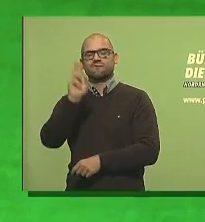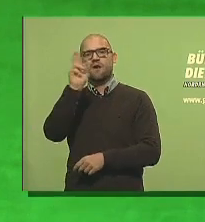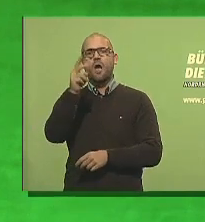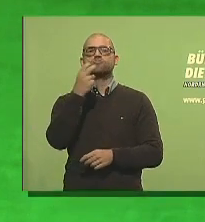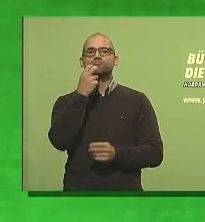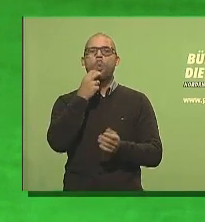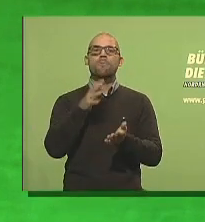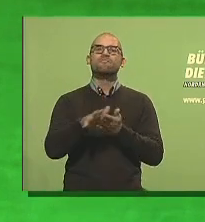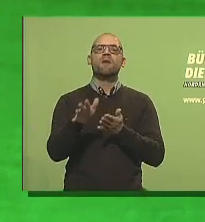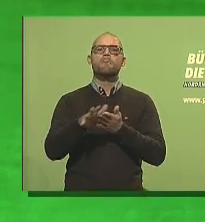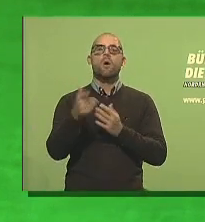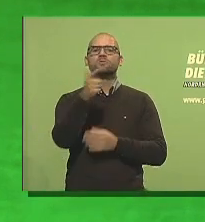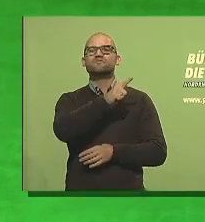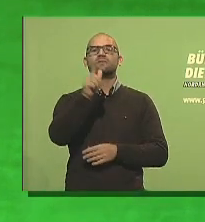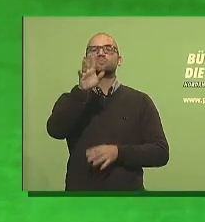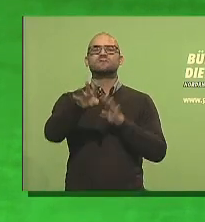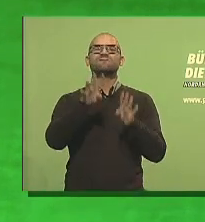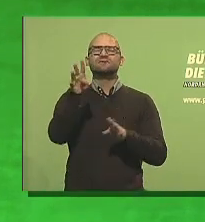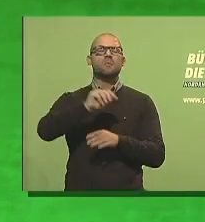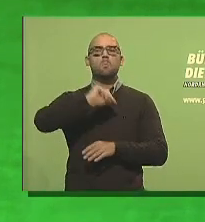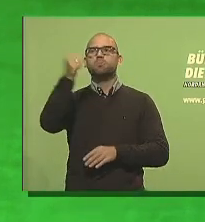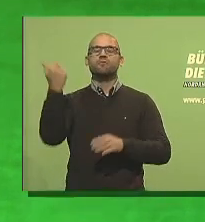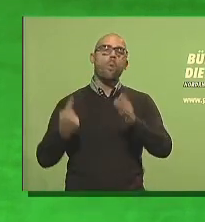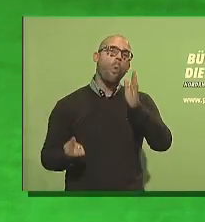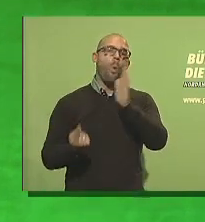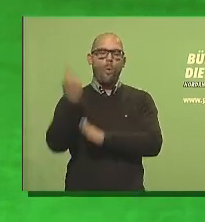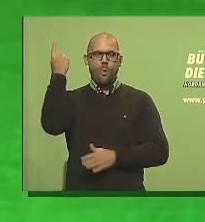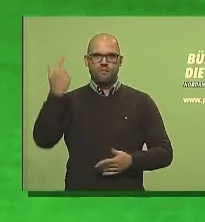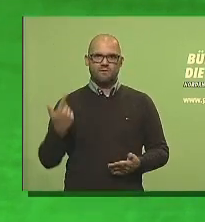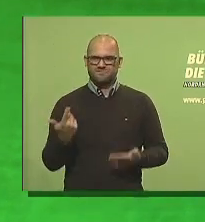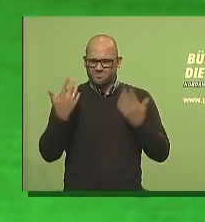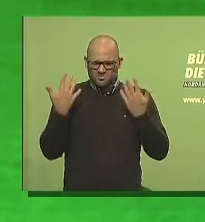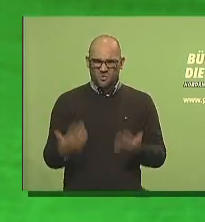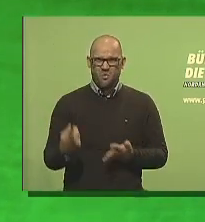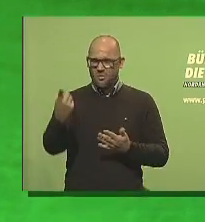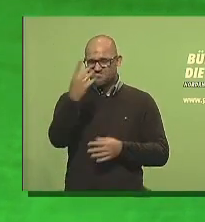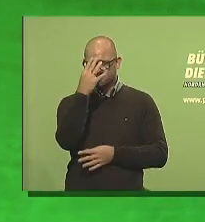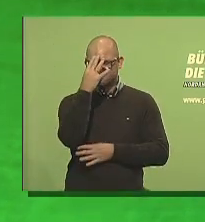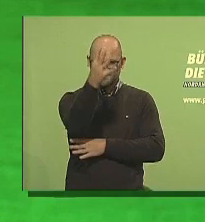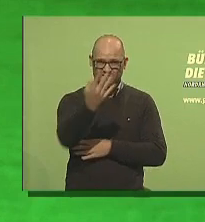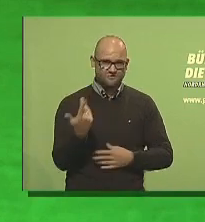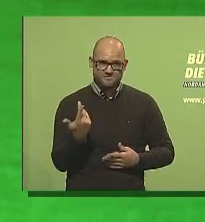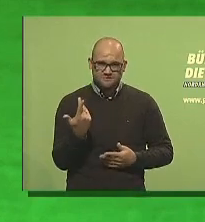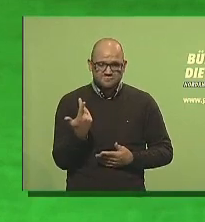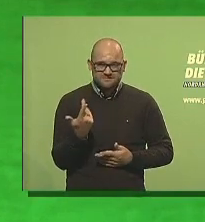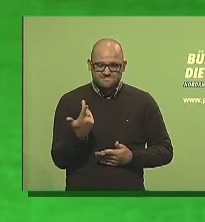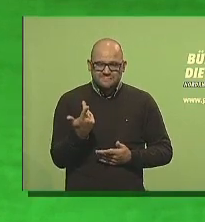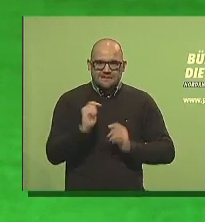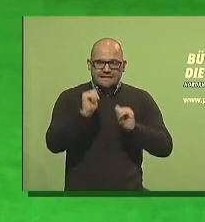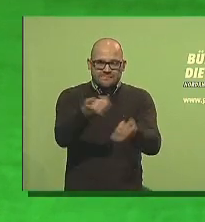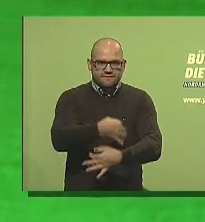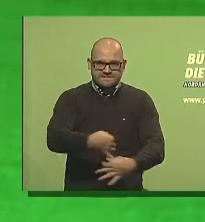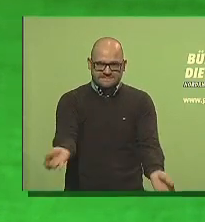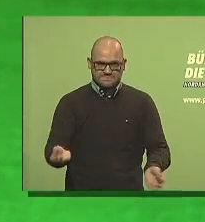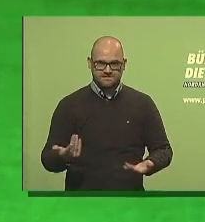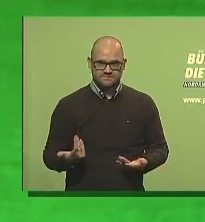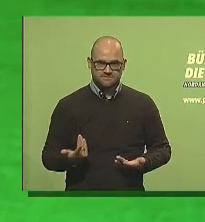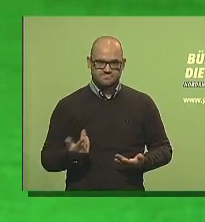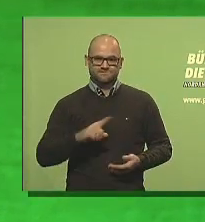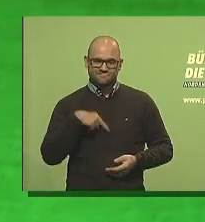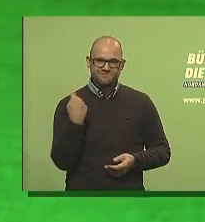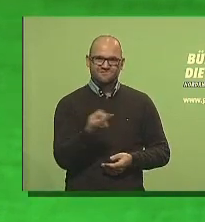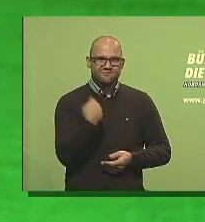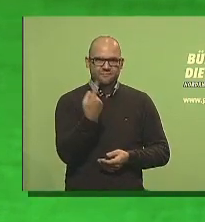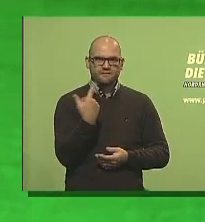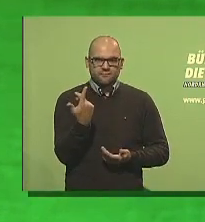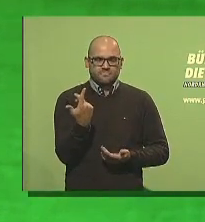2014 besonders stark ansteigen soll. Das ist das Gegenteil dessen, was sinnvoll ist. Das ist das Gegenteil von dem, was wir wollen. Das ist